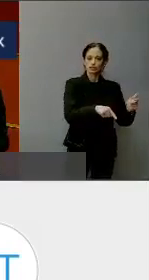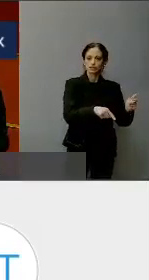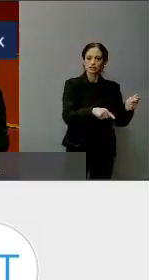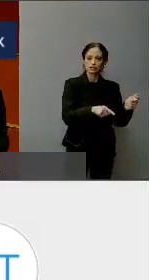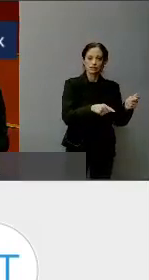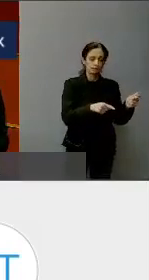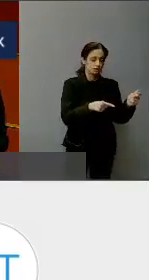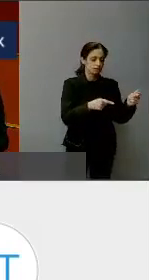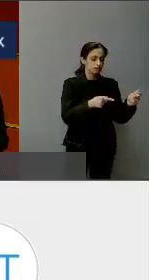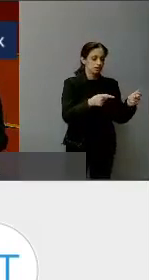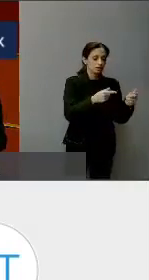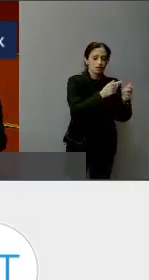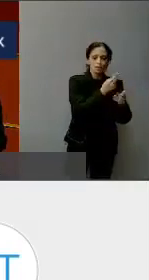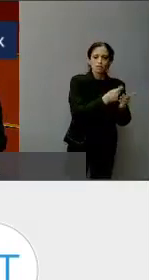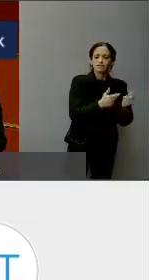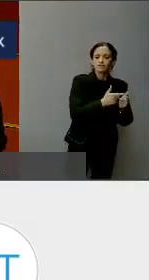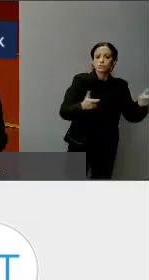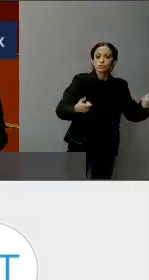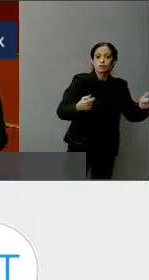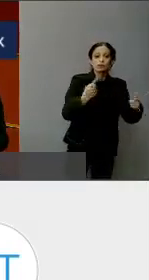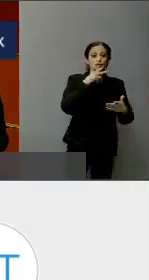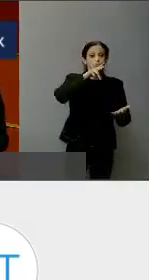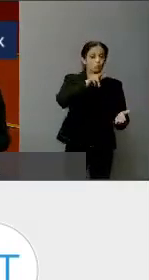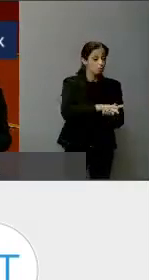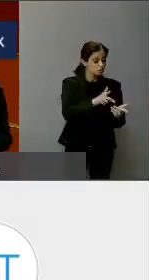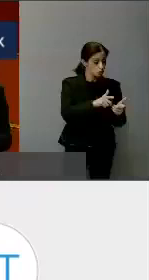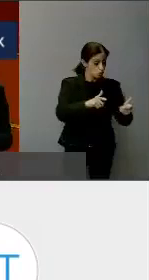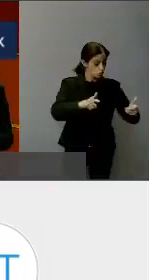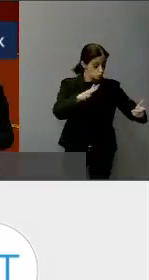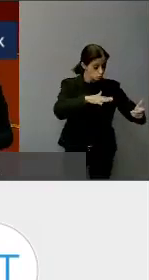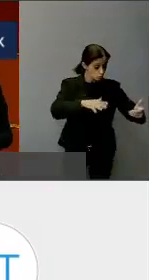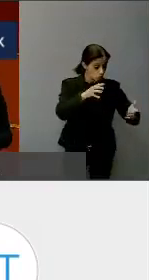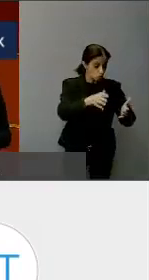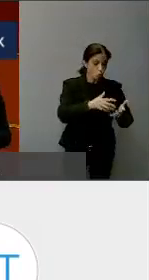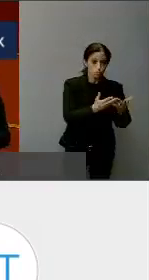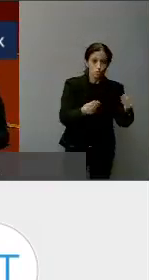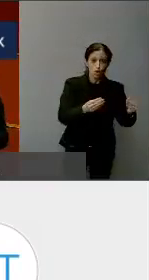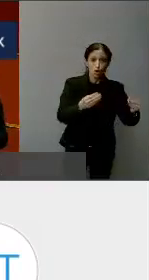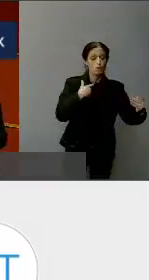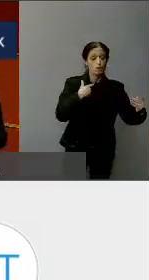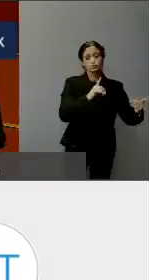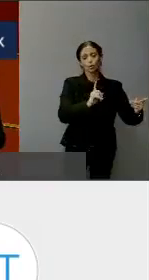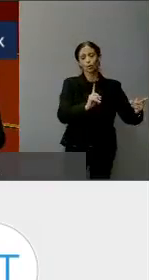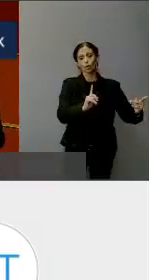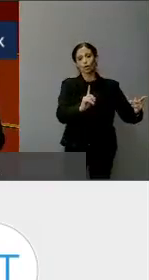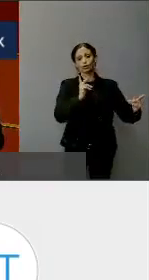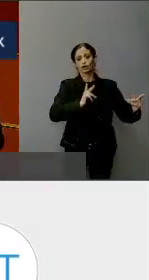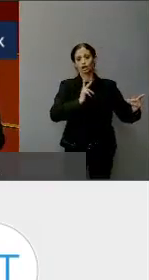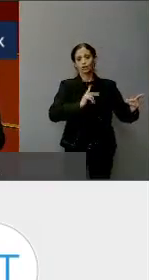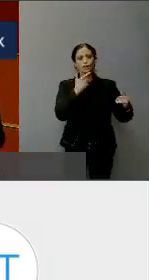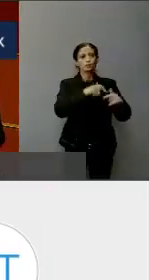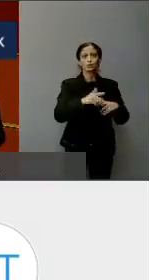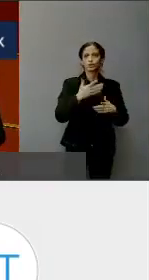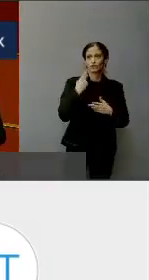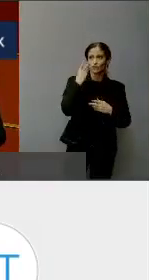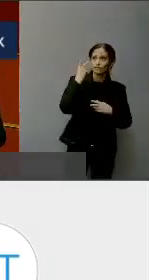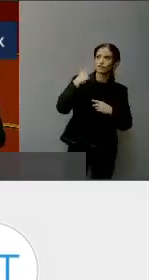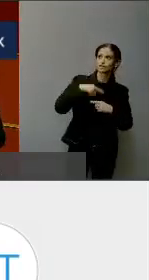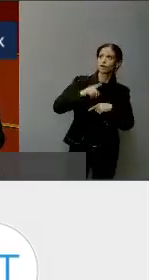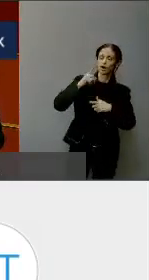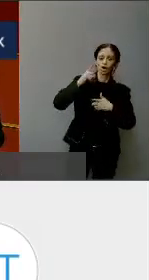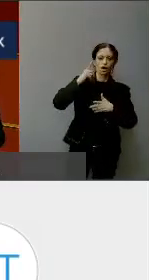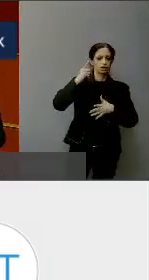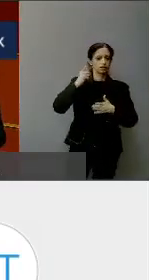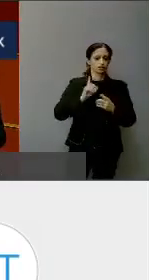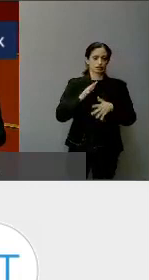di non consumare altro suolo e lo ha promesso la nostra città di non consumare altro suolo di fronte ai disastri ambientali davanti al